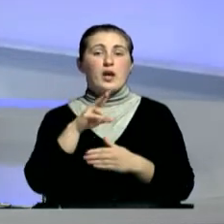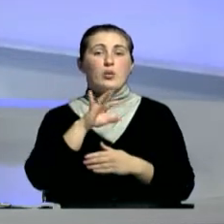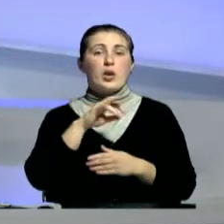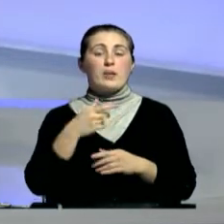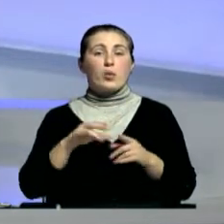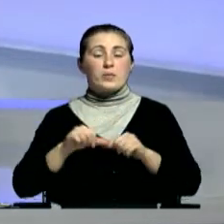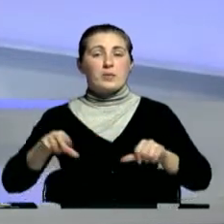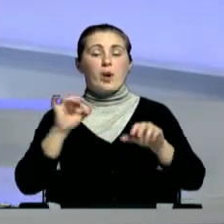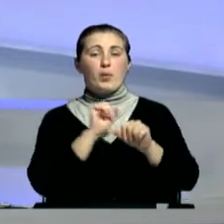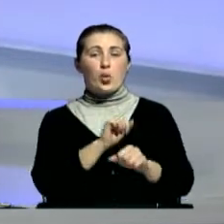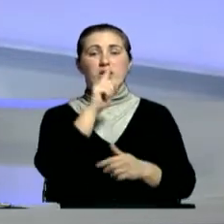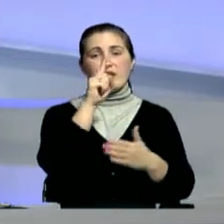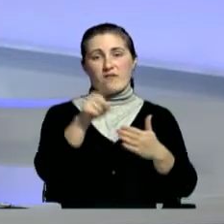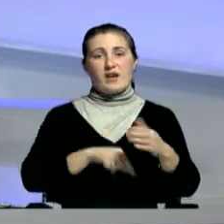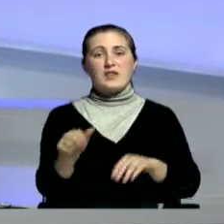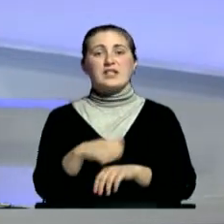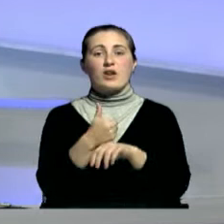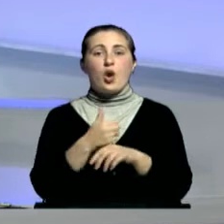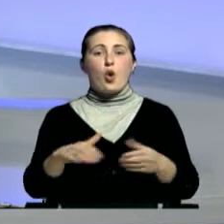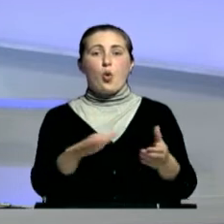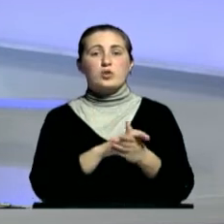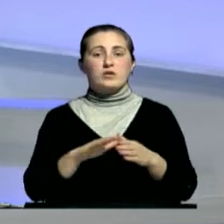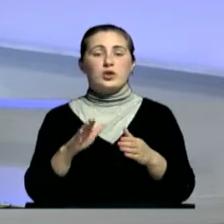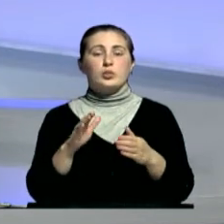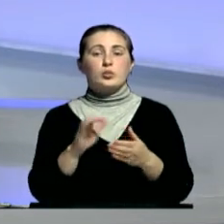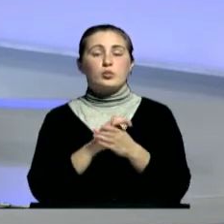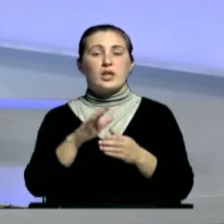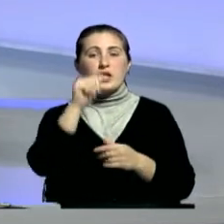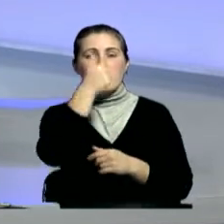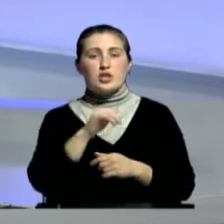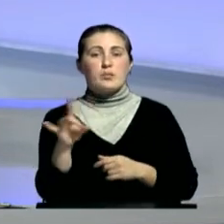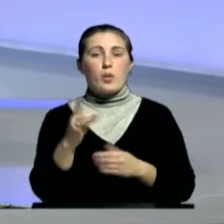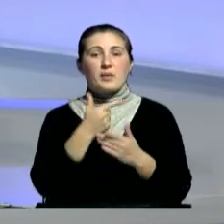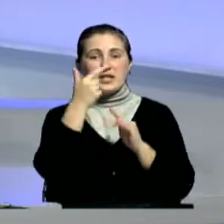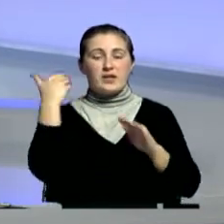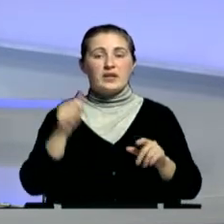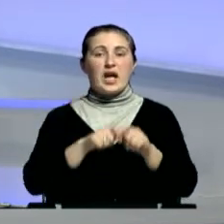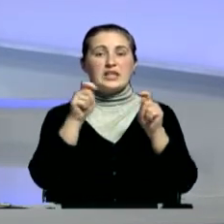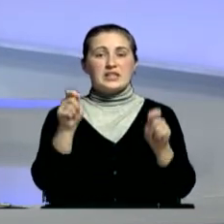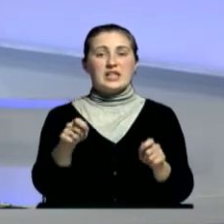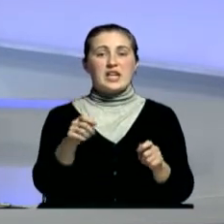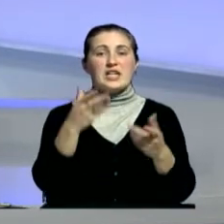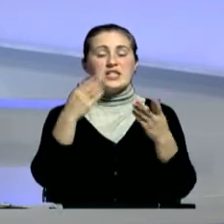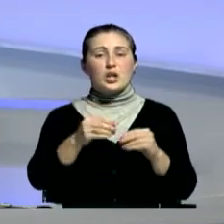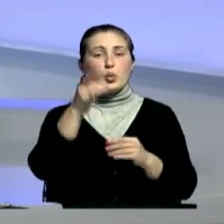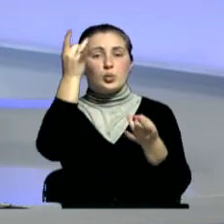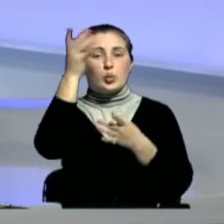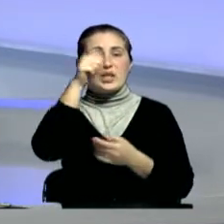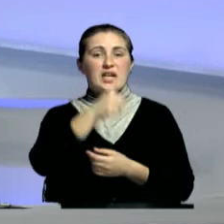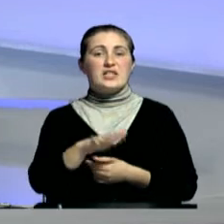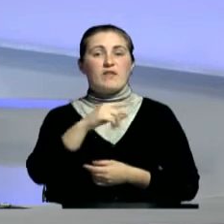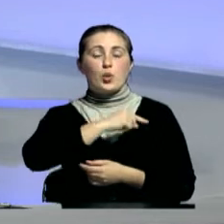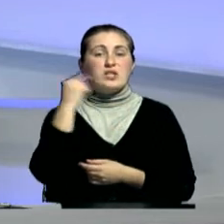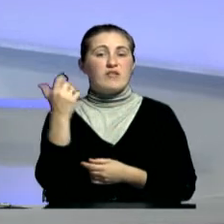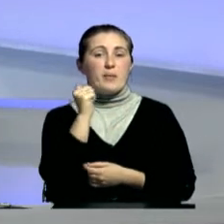обороне доверили, возглавляя Общество дружбы с Греческой Республикой. Мы вот недавно открыли Дни культуры Греции в России, в